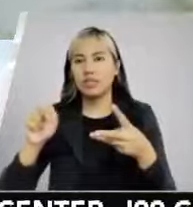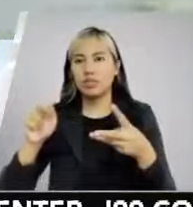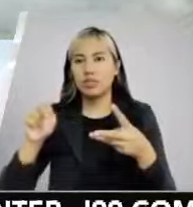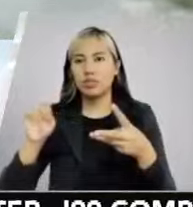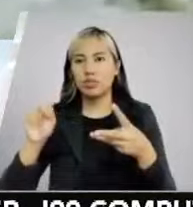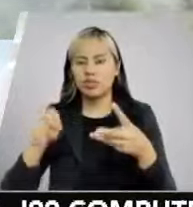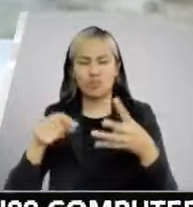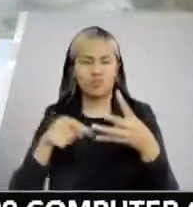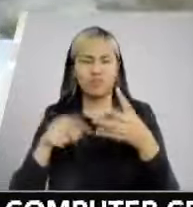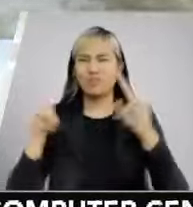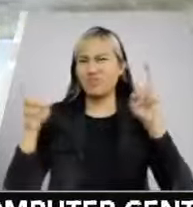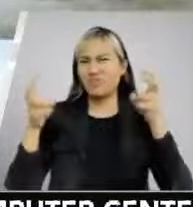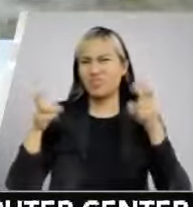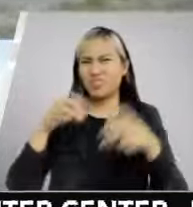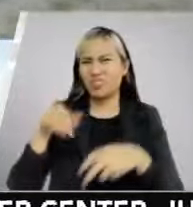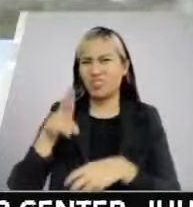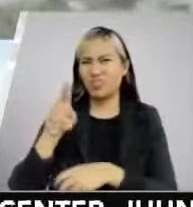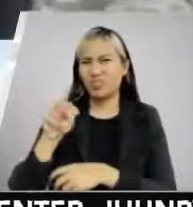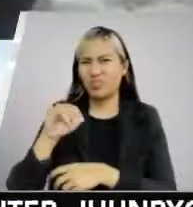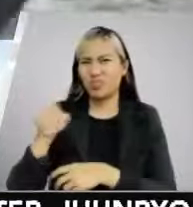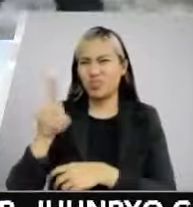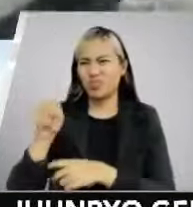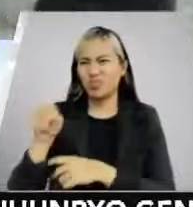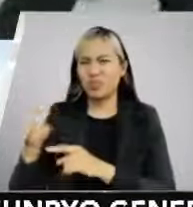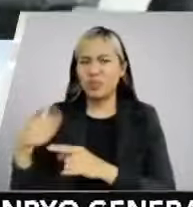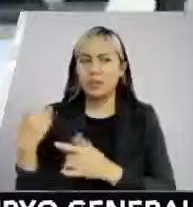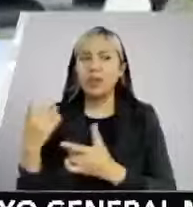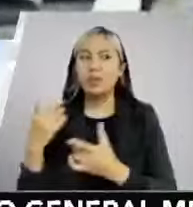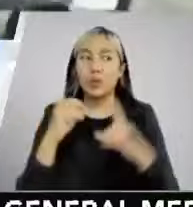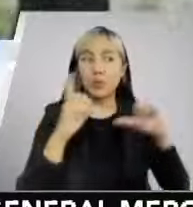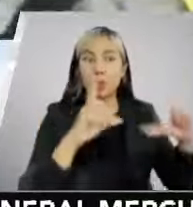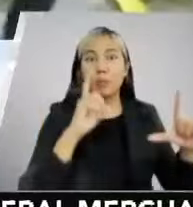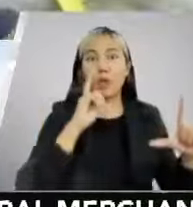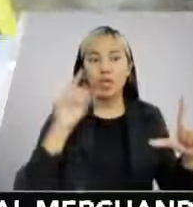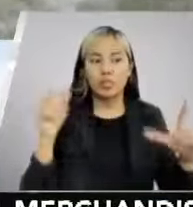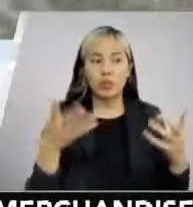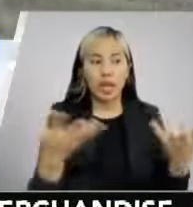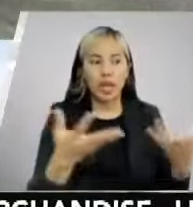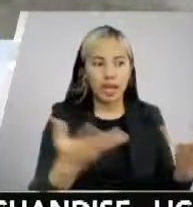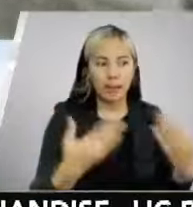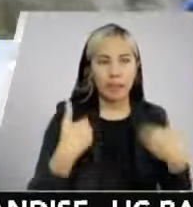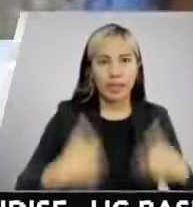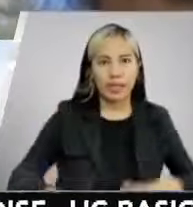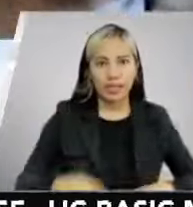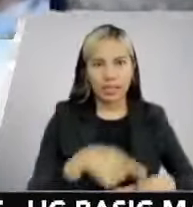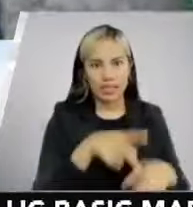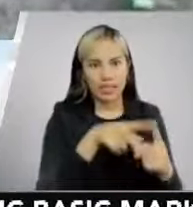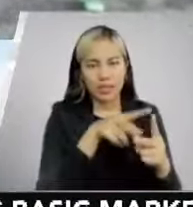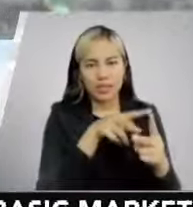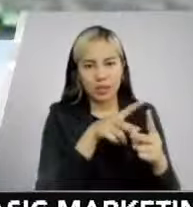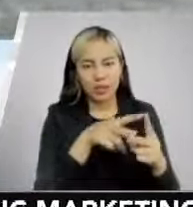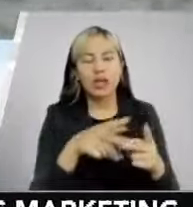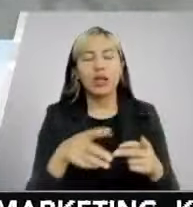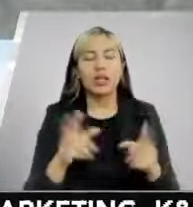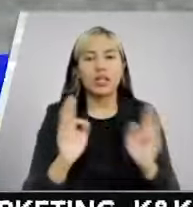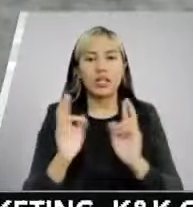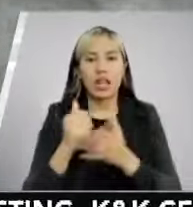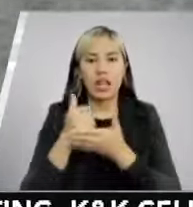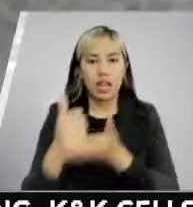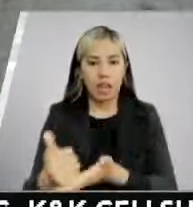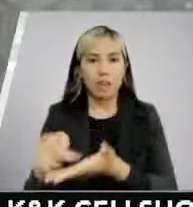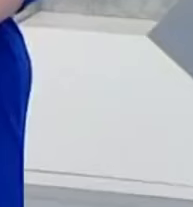kung saan binaon ang mga biktima. Handa raw siya makipagtulungan sa investigasyon ayon sa PNP.